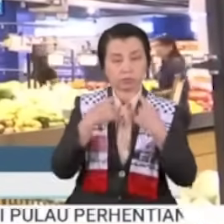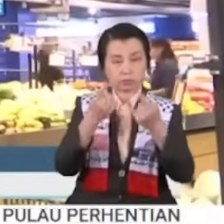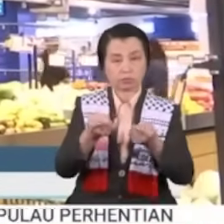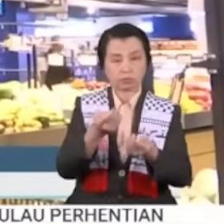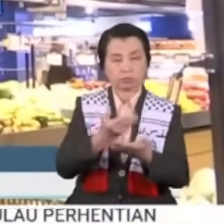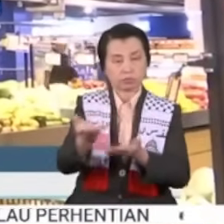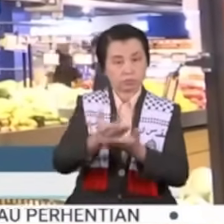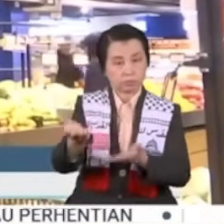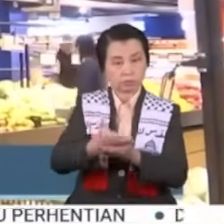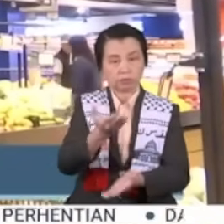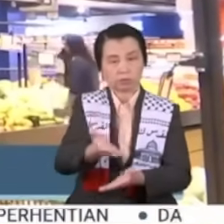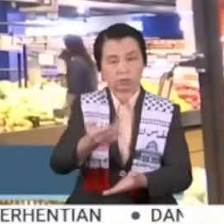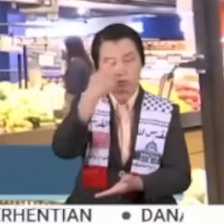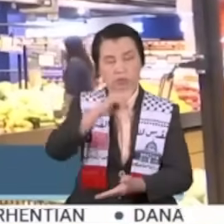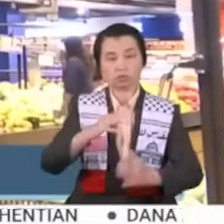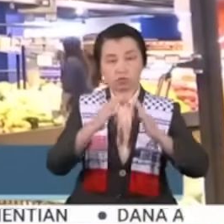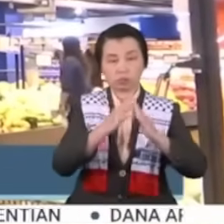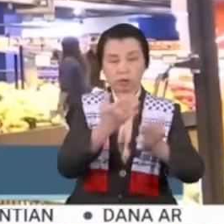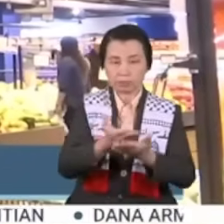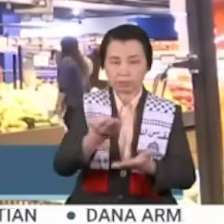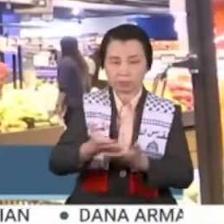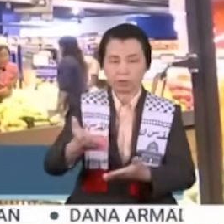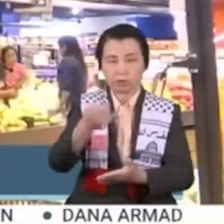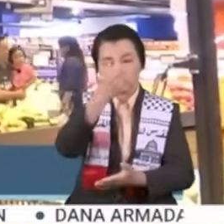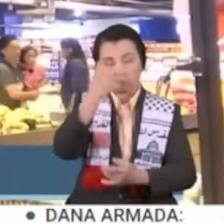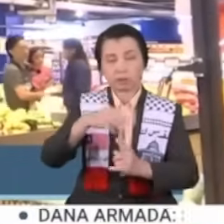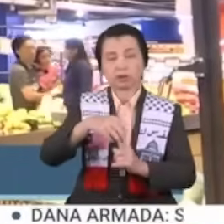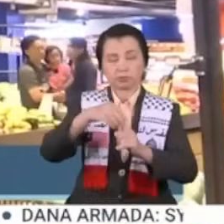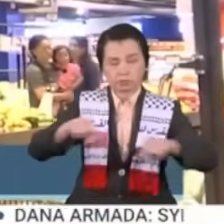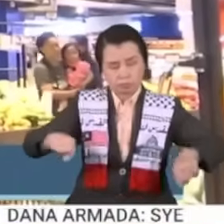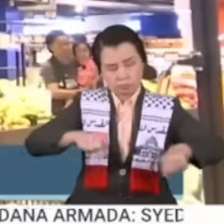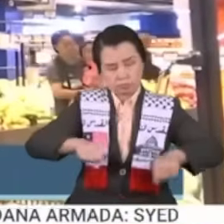foreh itemally we